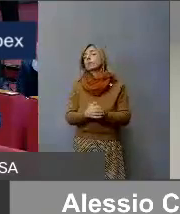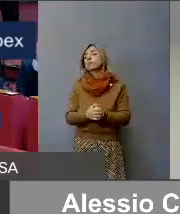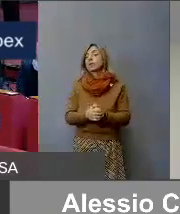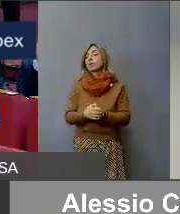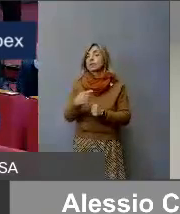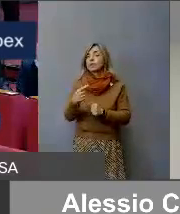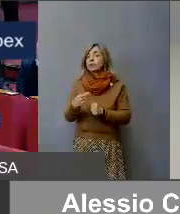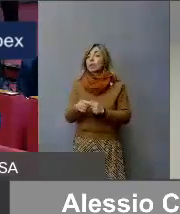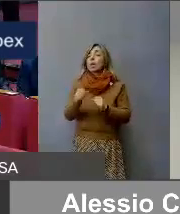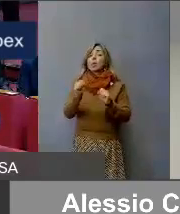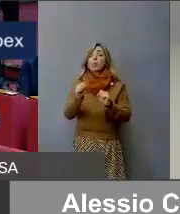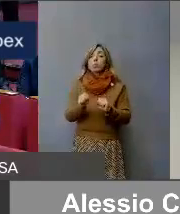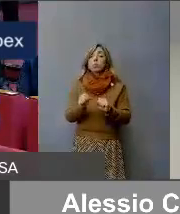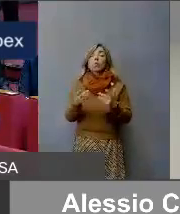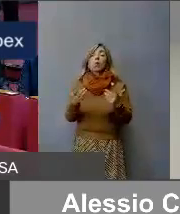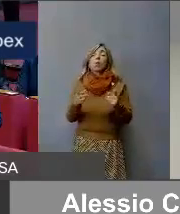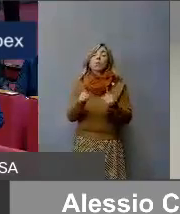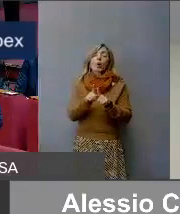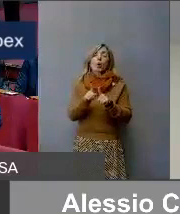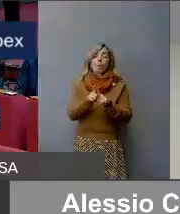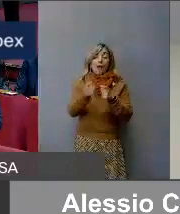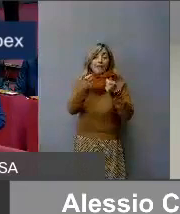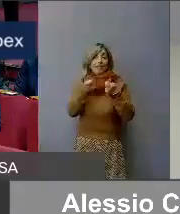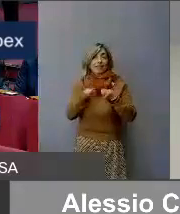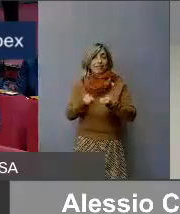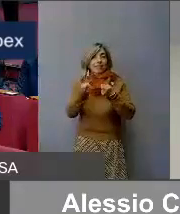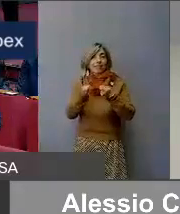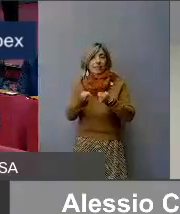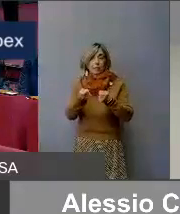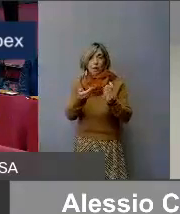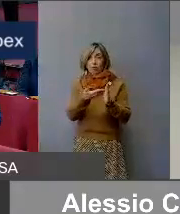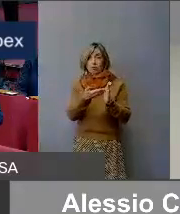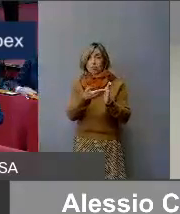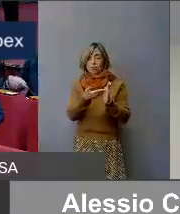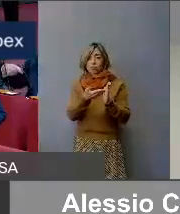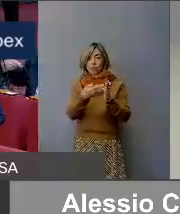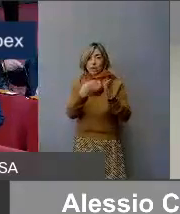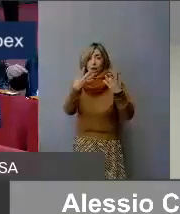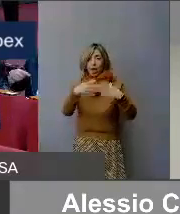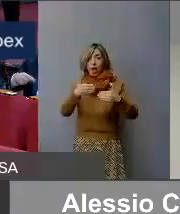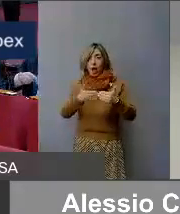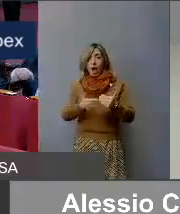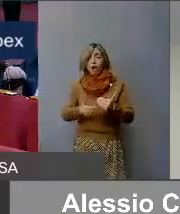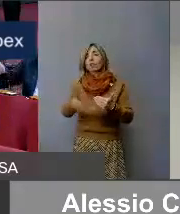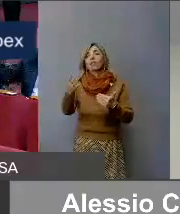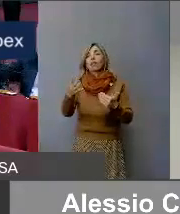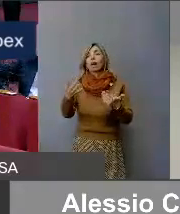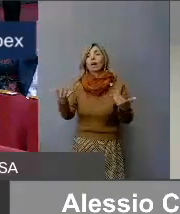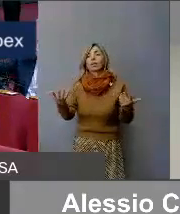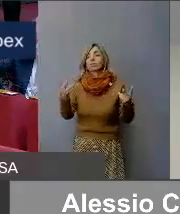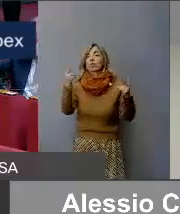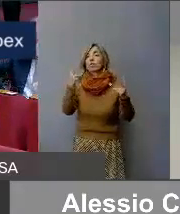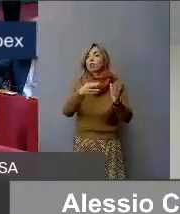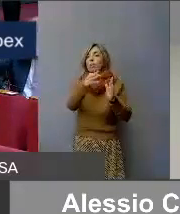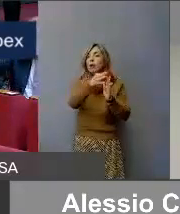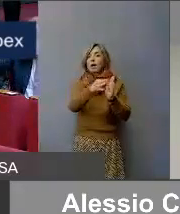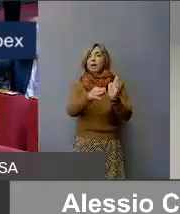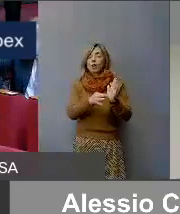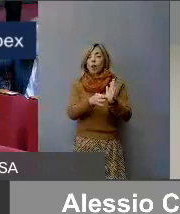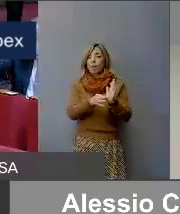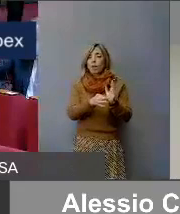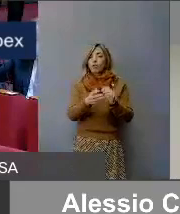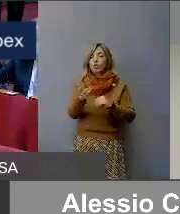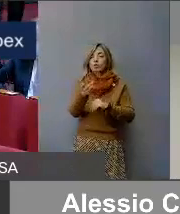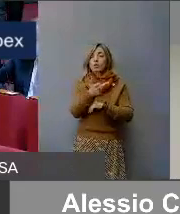interpretato uno stimolo ad attivarle ma quando si regolamentano dei servizi si regolamenta quello che c'è quindi se parliamo di regolamento un primo problema